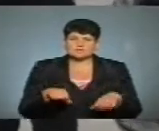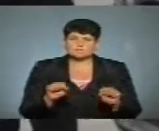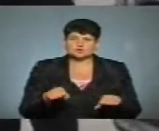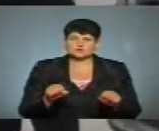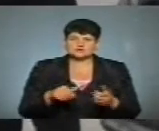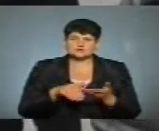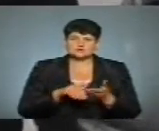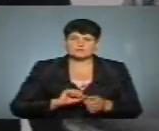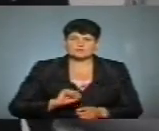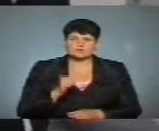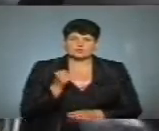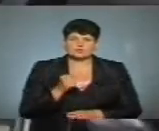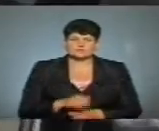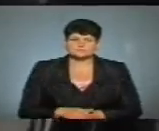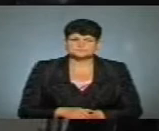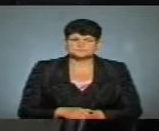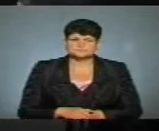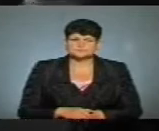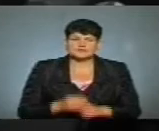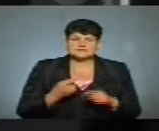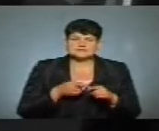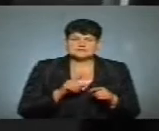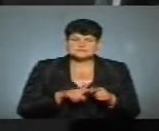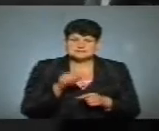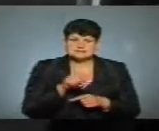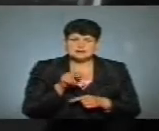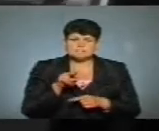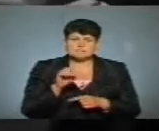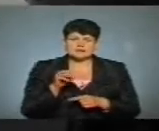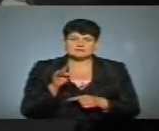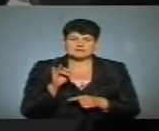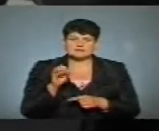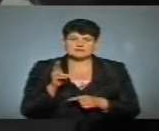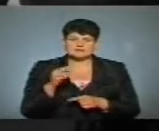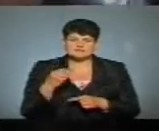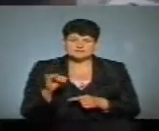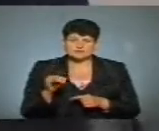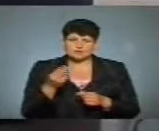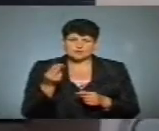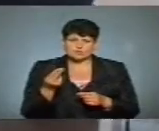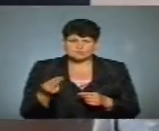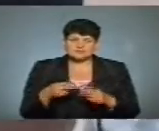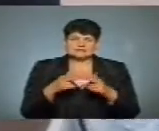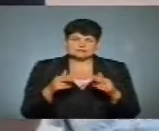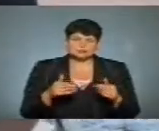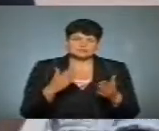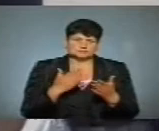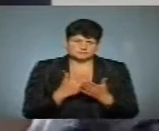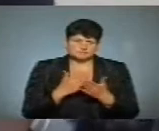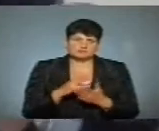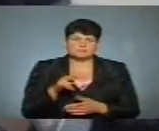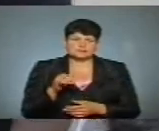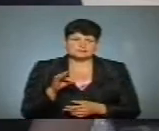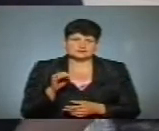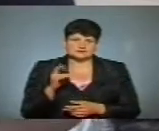їй допомогла подруга. Це Петриківський розпис, бо Дніпро славиться Петриківкою. Так що